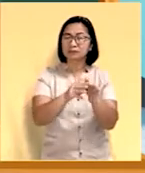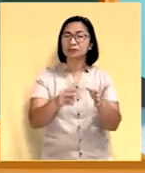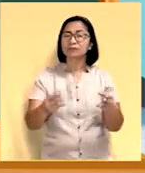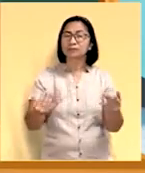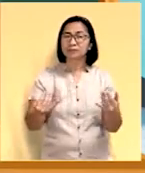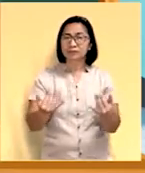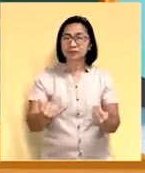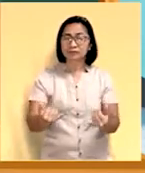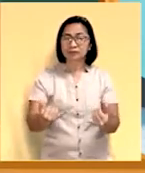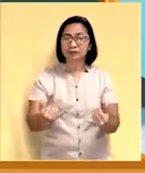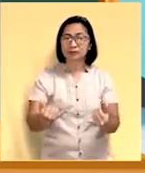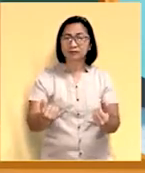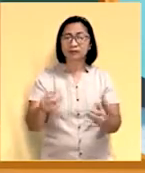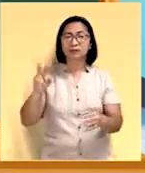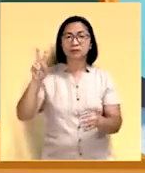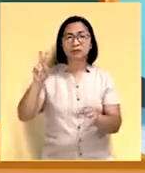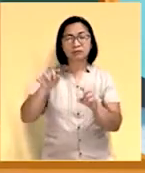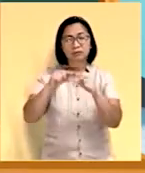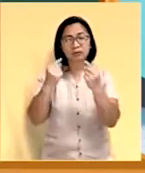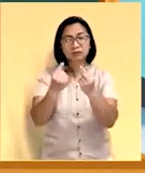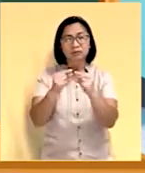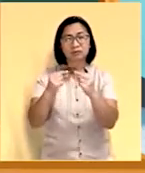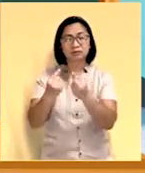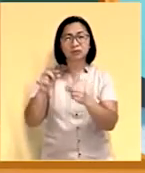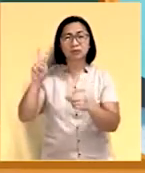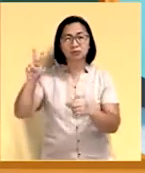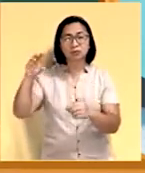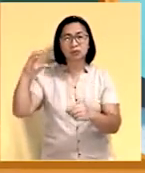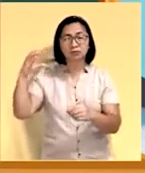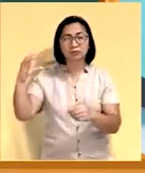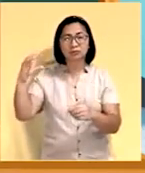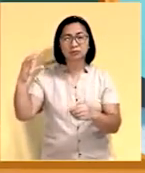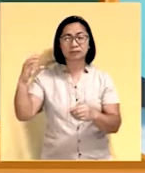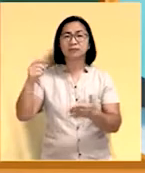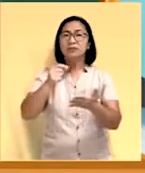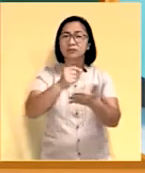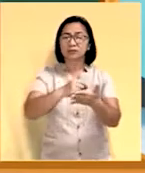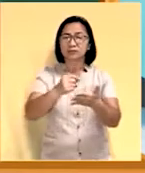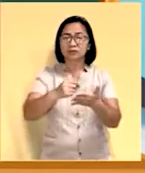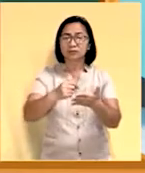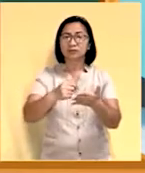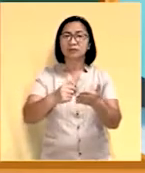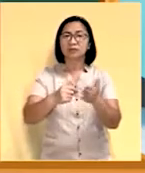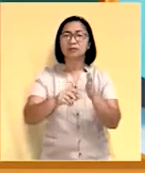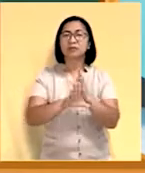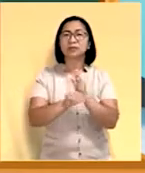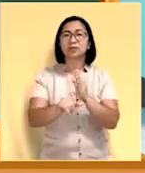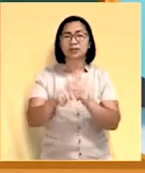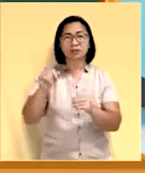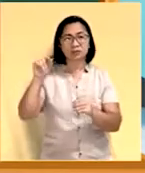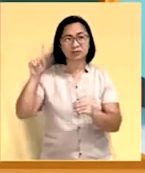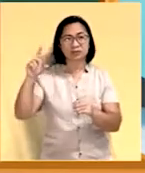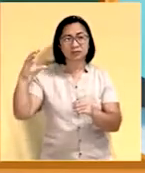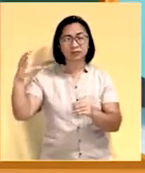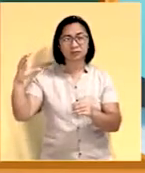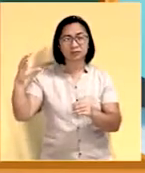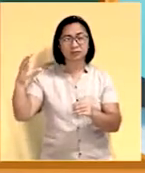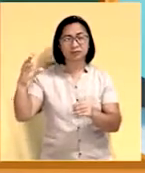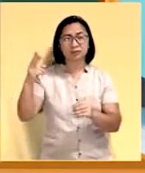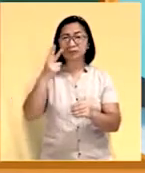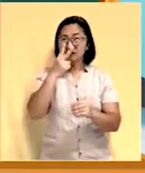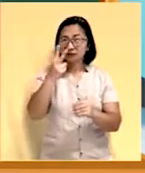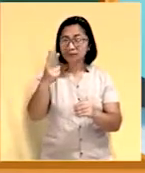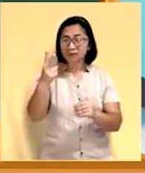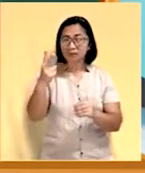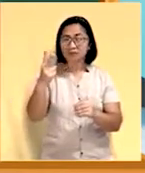Dito, ire-regroup ang 200 kung saan masusulat ito by hundreds. Sa tingin